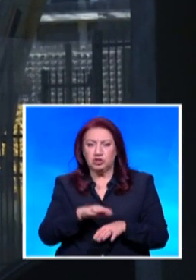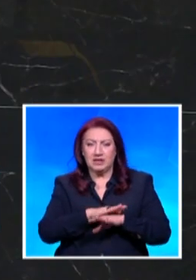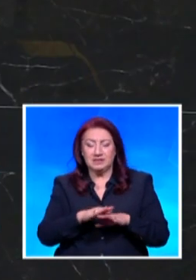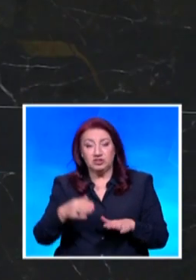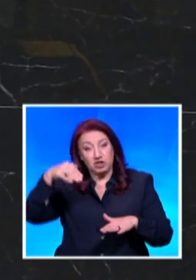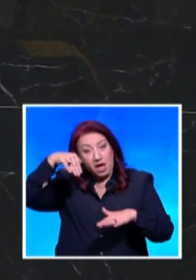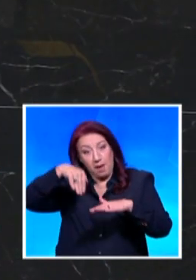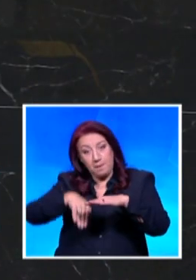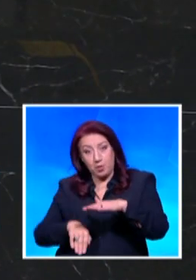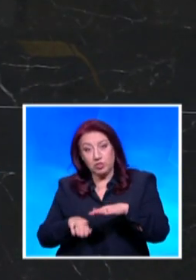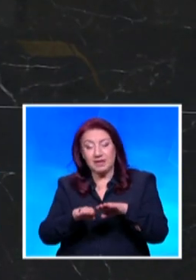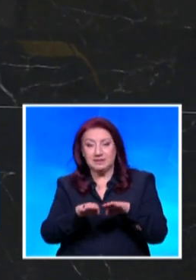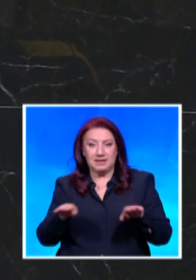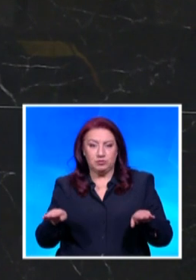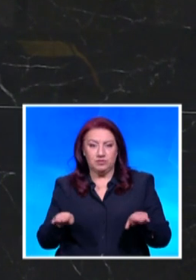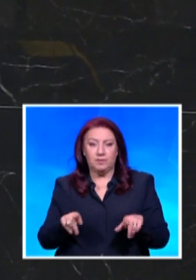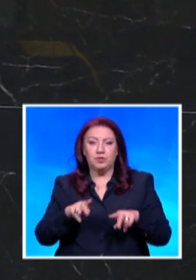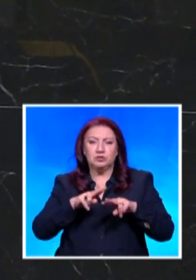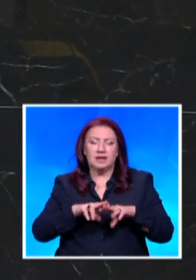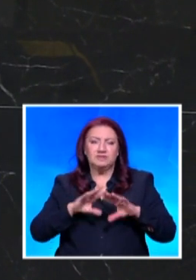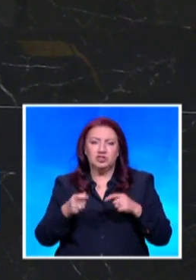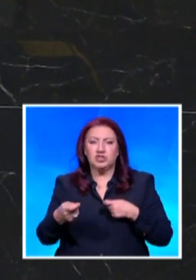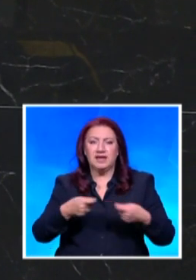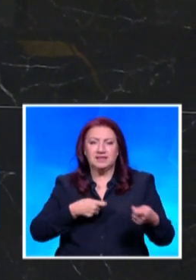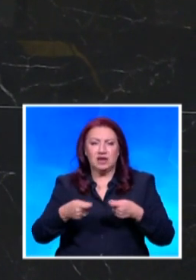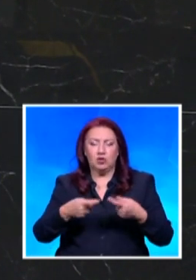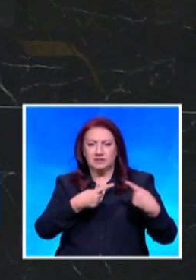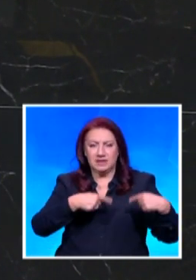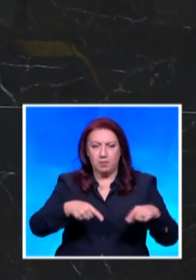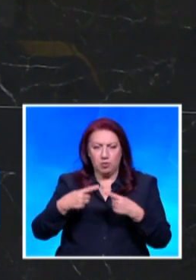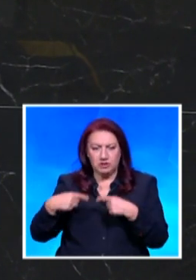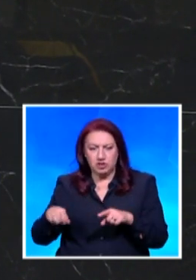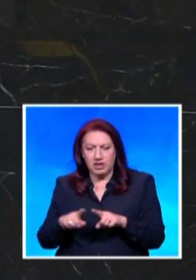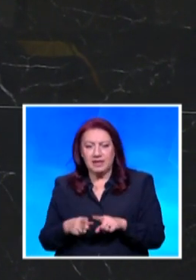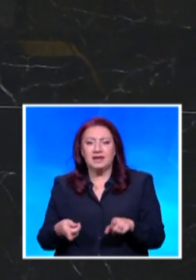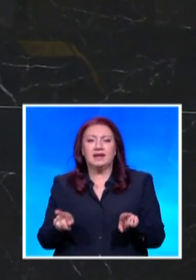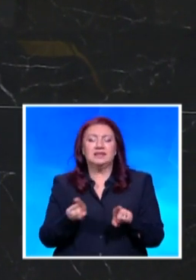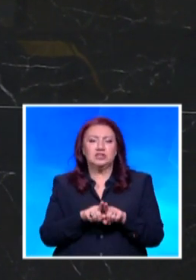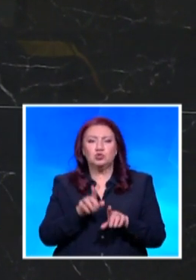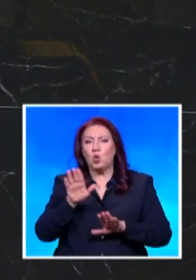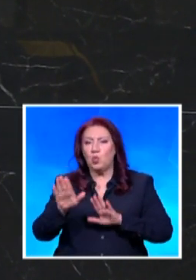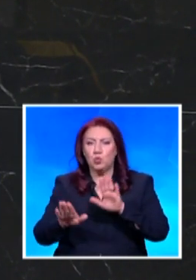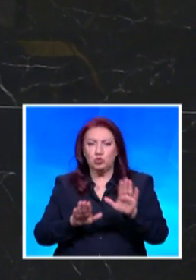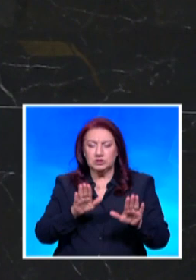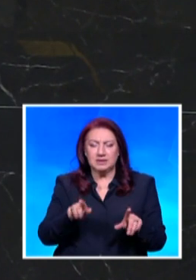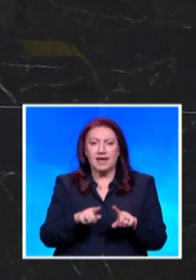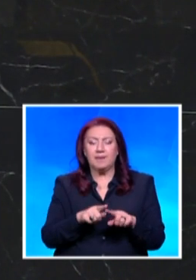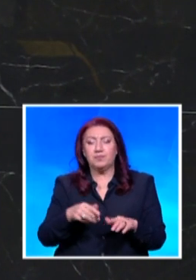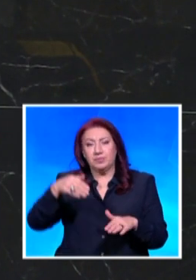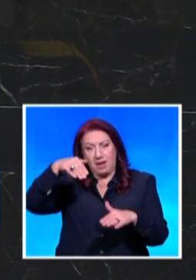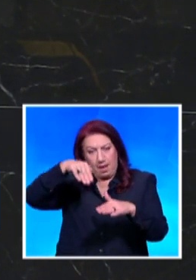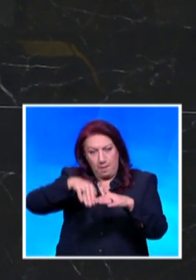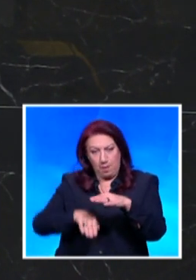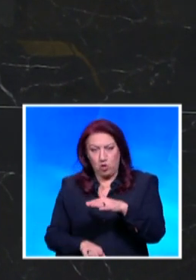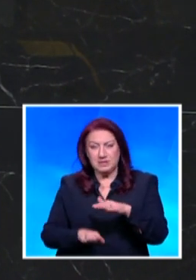ниво. Останаха всички търговски помещения, остана фен-магазина, остана музея, остана подземното ниво на